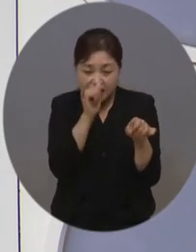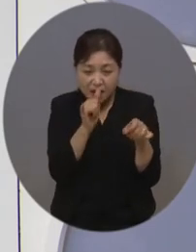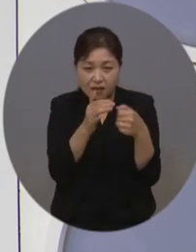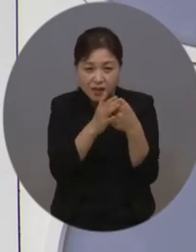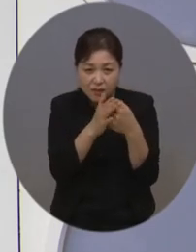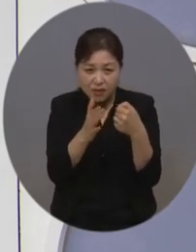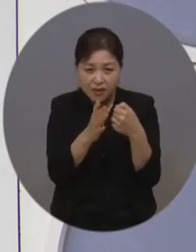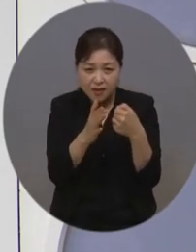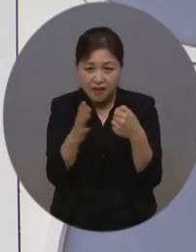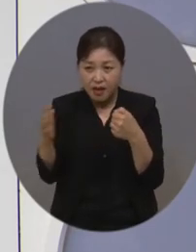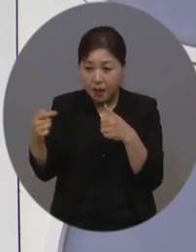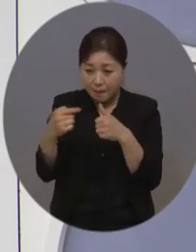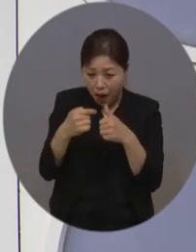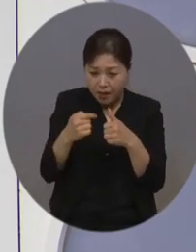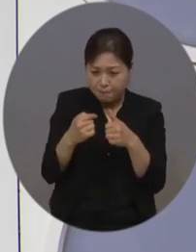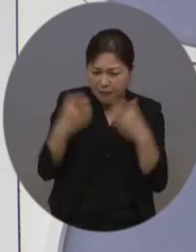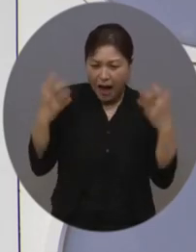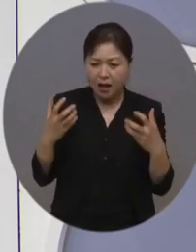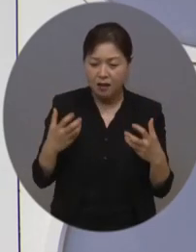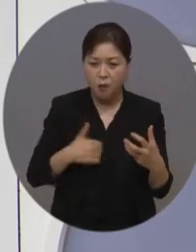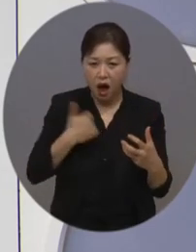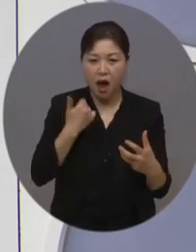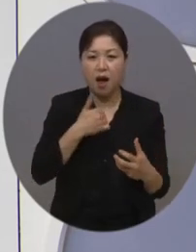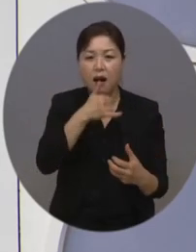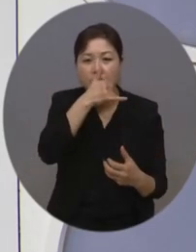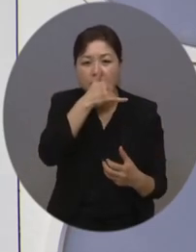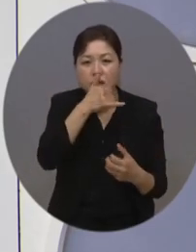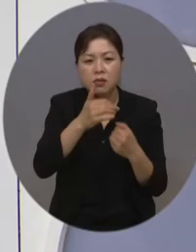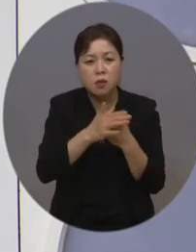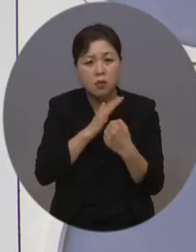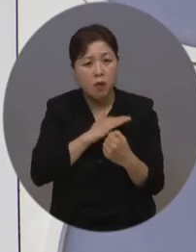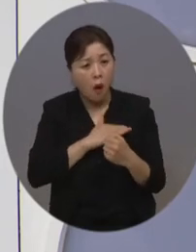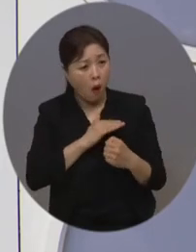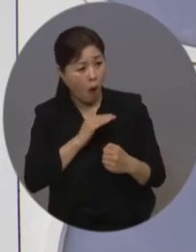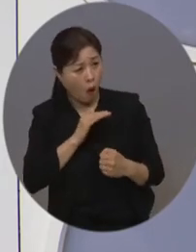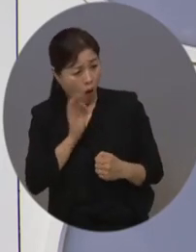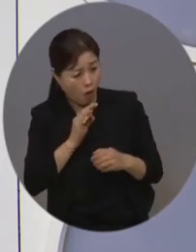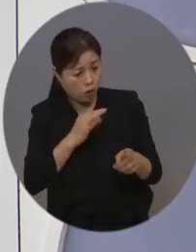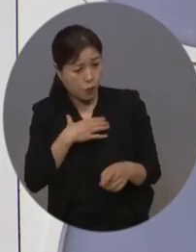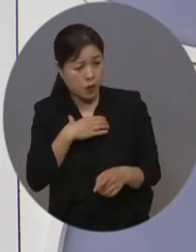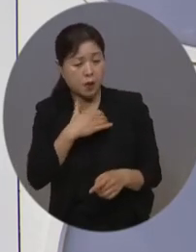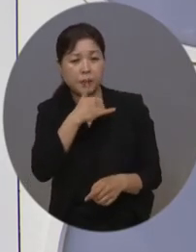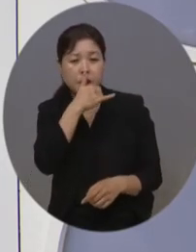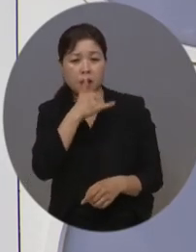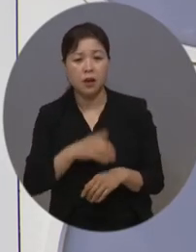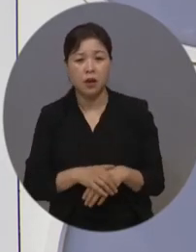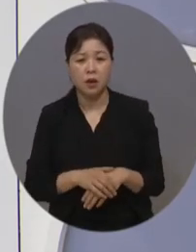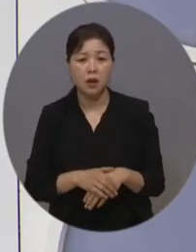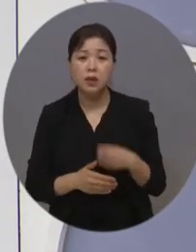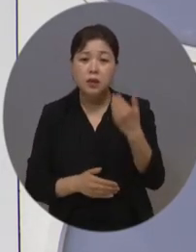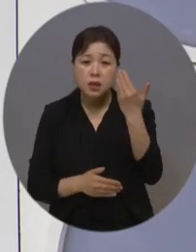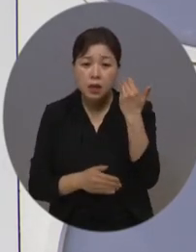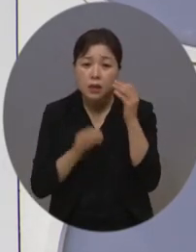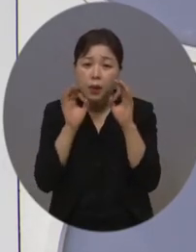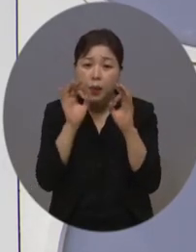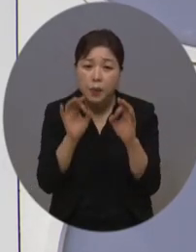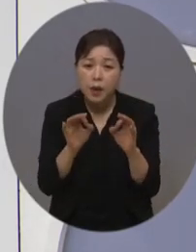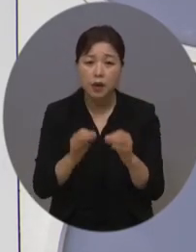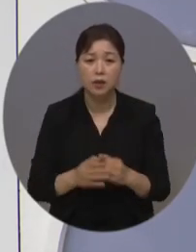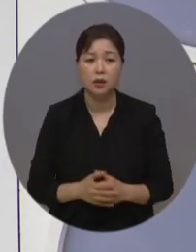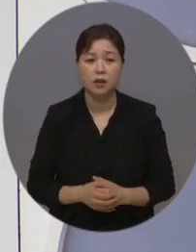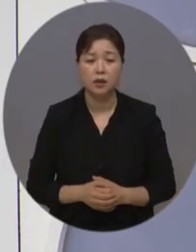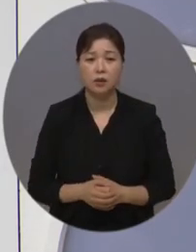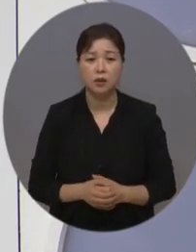때는 굉장히 위험해질 수가 있거든요. 그러니까 뭐 심지어 요즘은 뭐 이게 정말